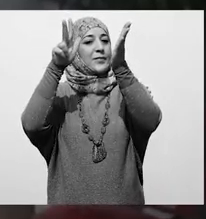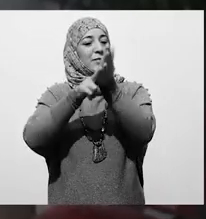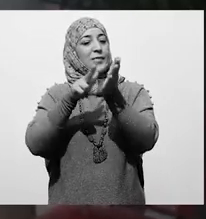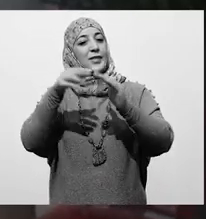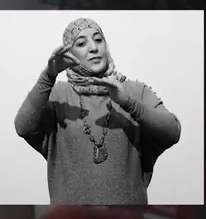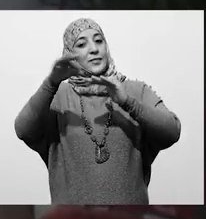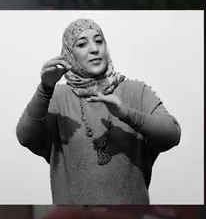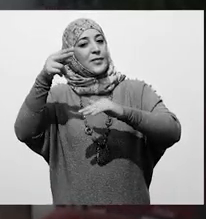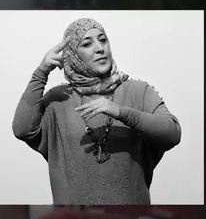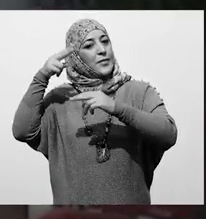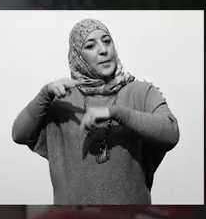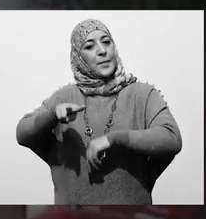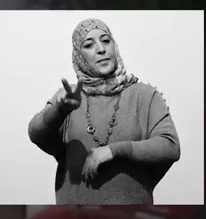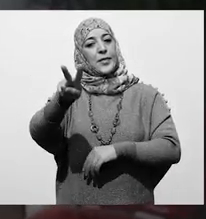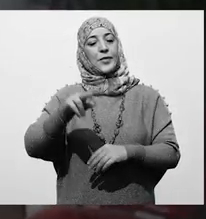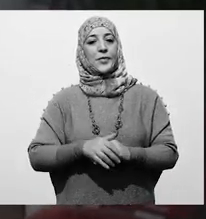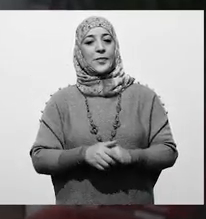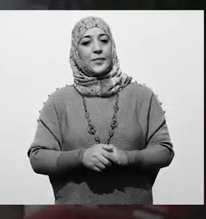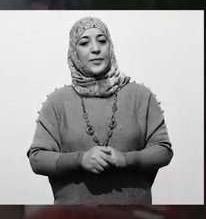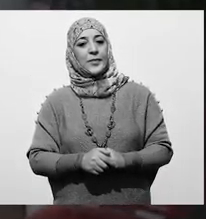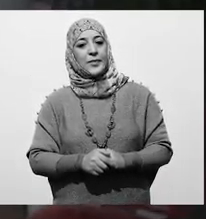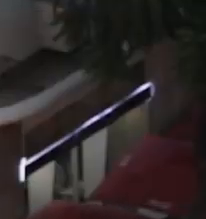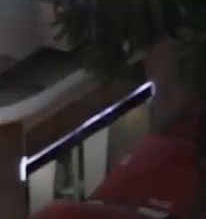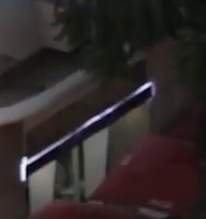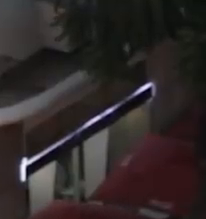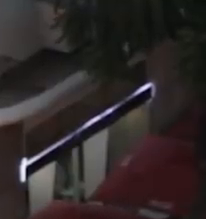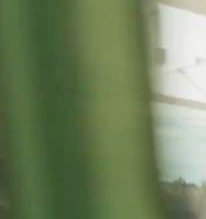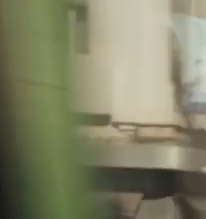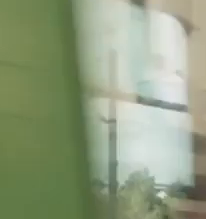l'appliquer sur une autre ligne de métro